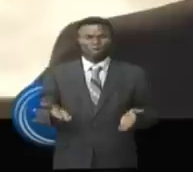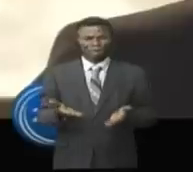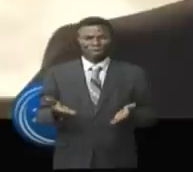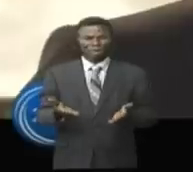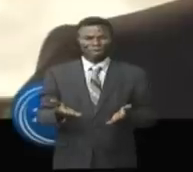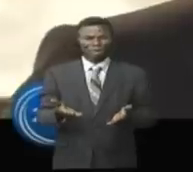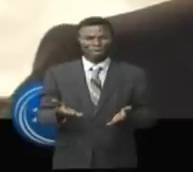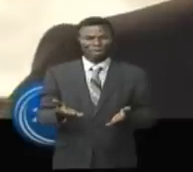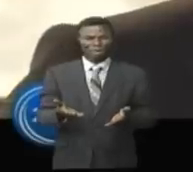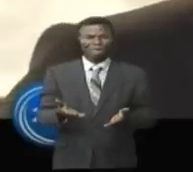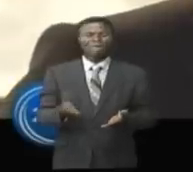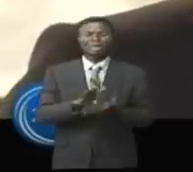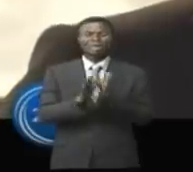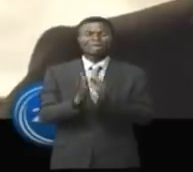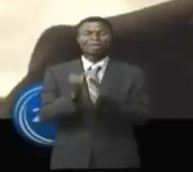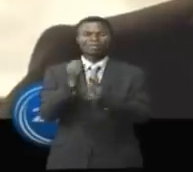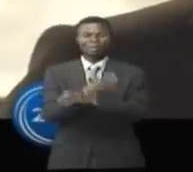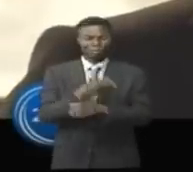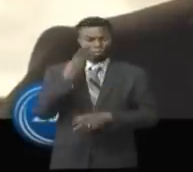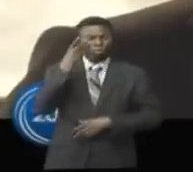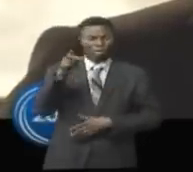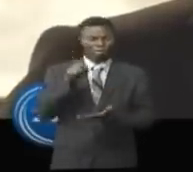un accomplissement de cette vision.